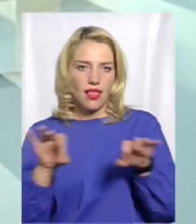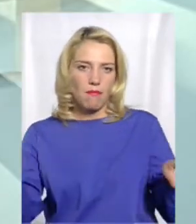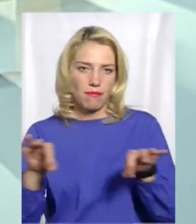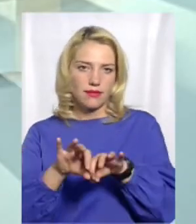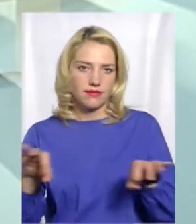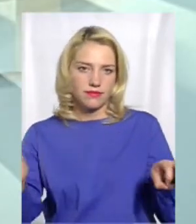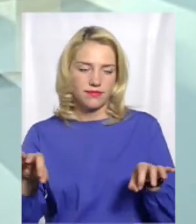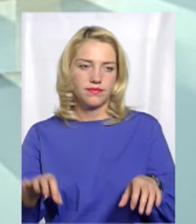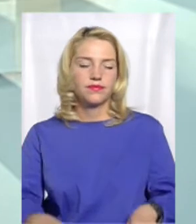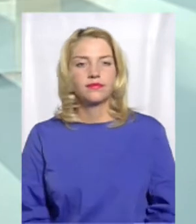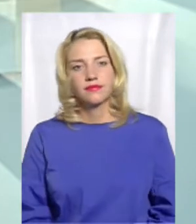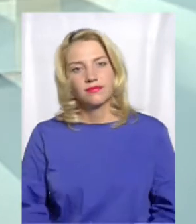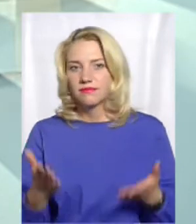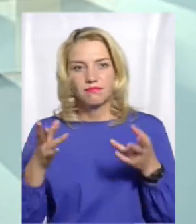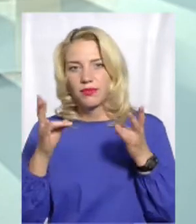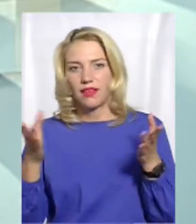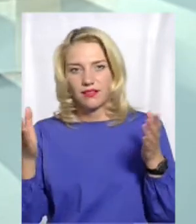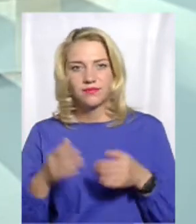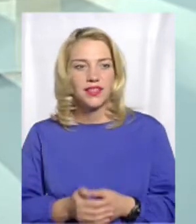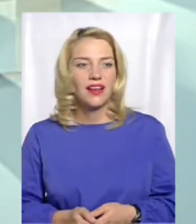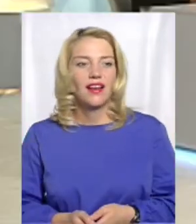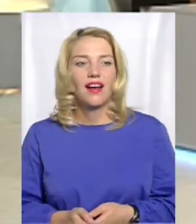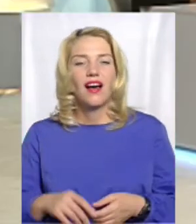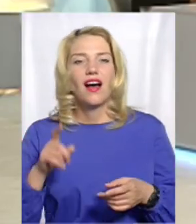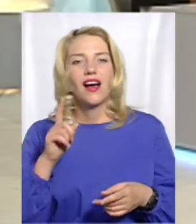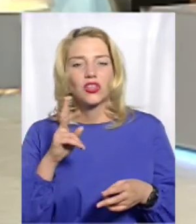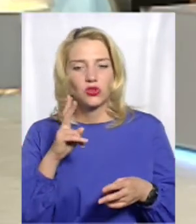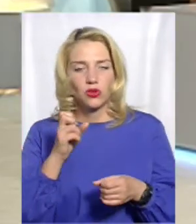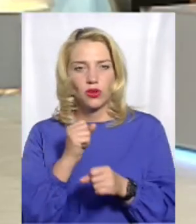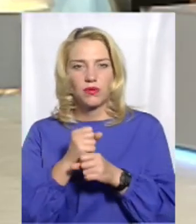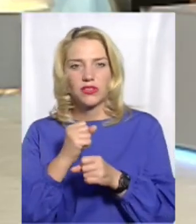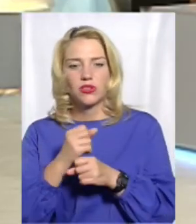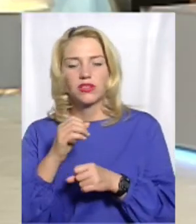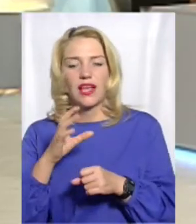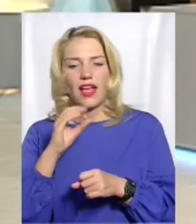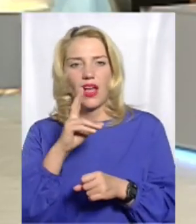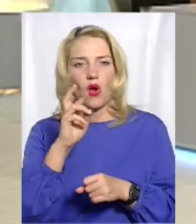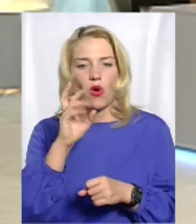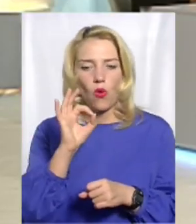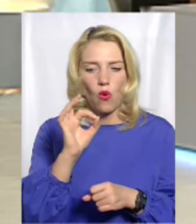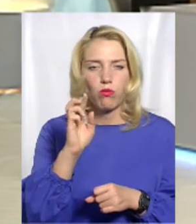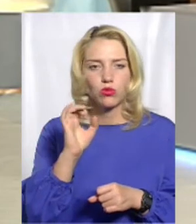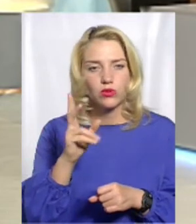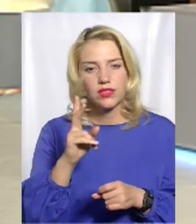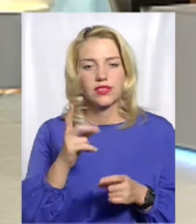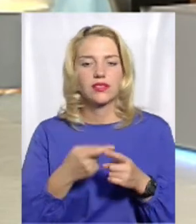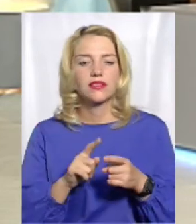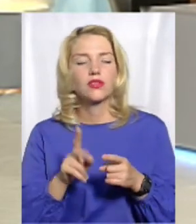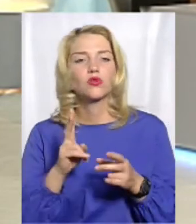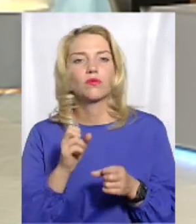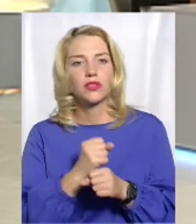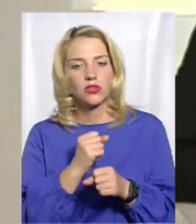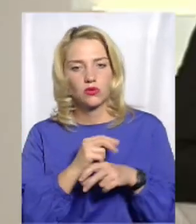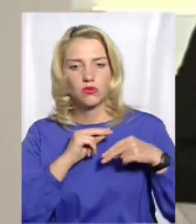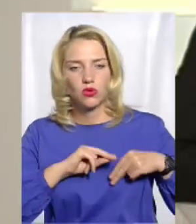Угу. Біда. А хто працює в цьому екобусі? Це працівники спецкомунтранспу чи транспорту?